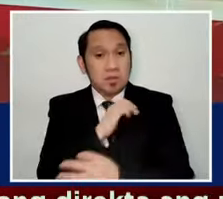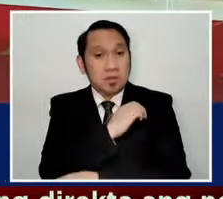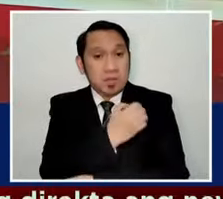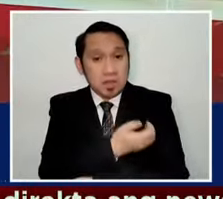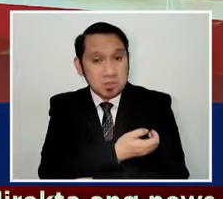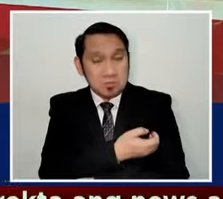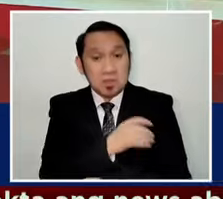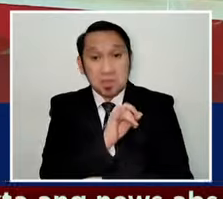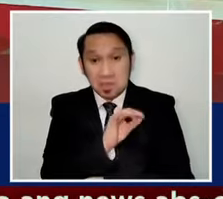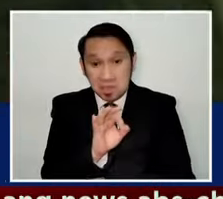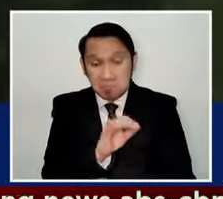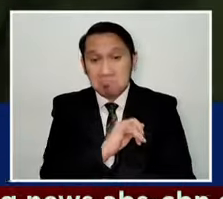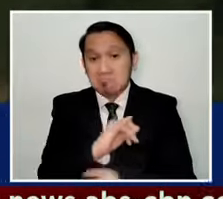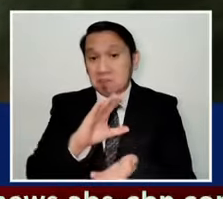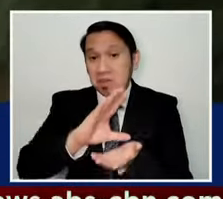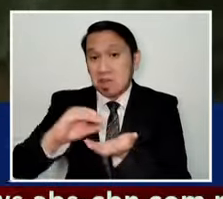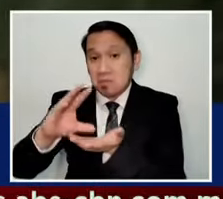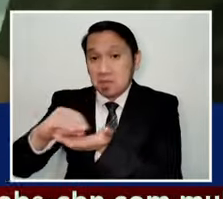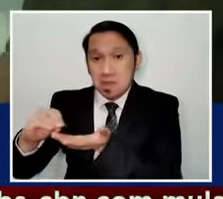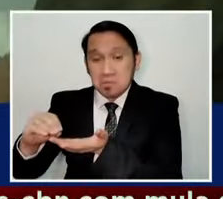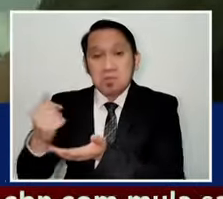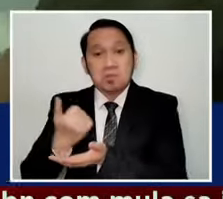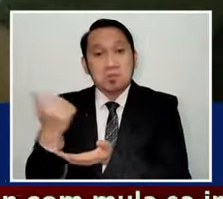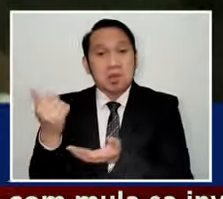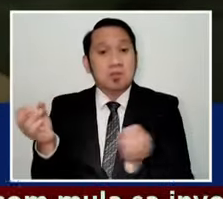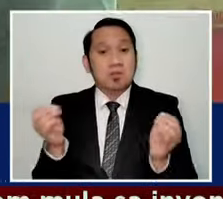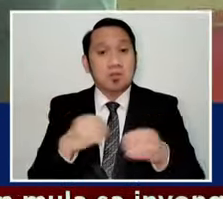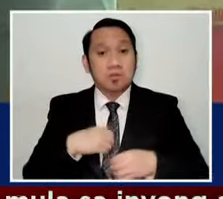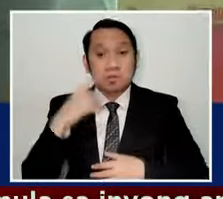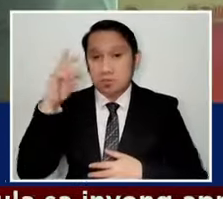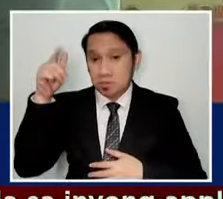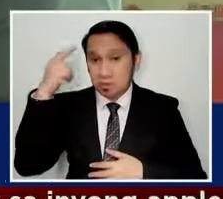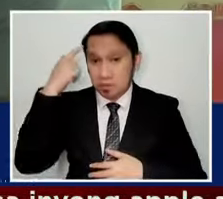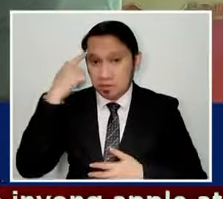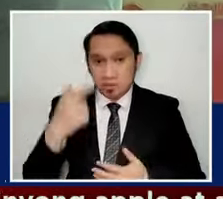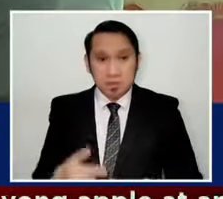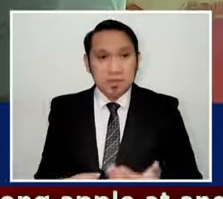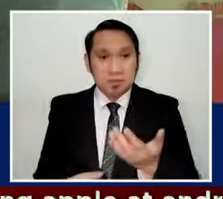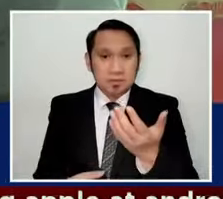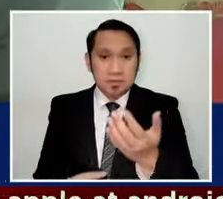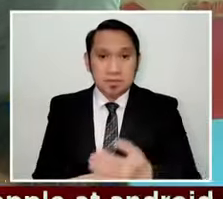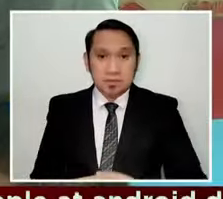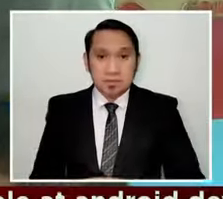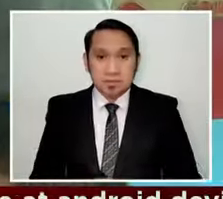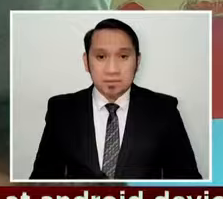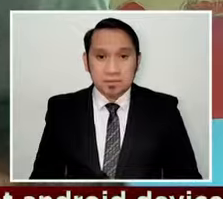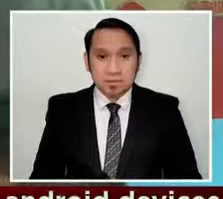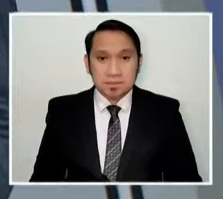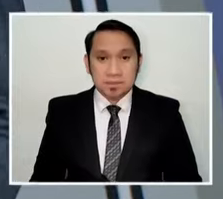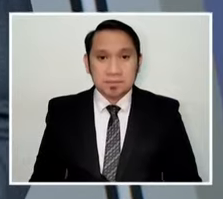lahat ng tanggapan ng gobyerno. Alvin L. Chico, ABS-CBN News.